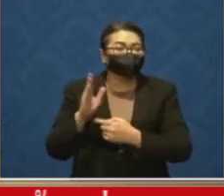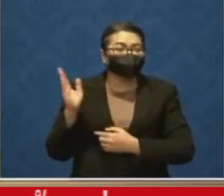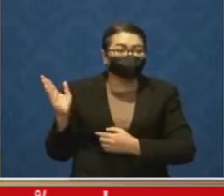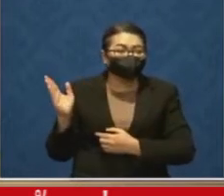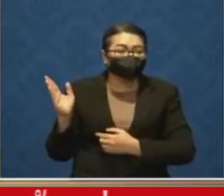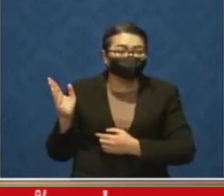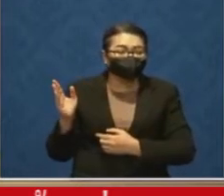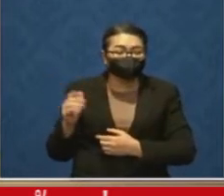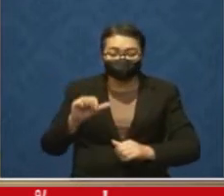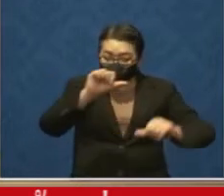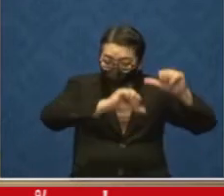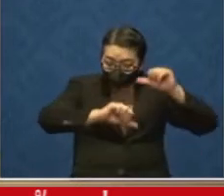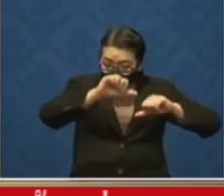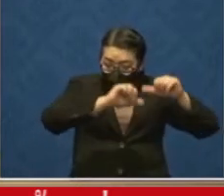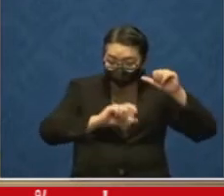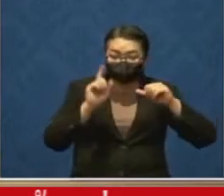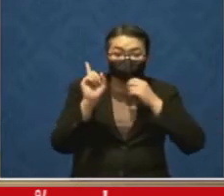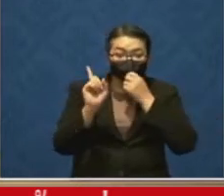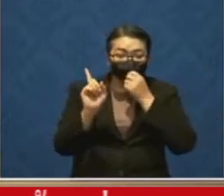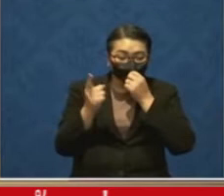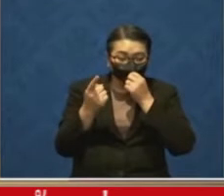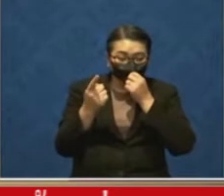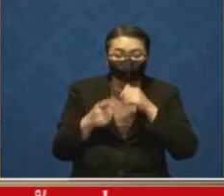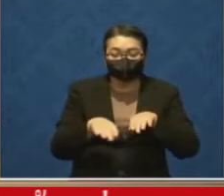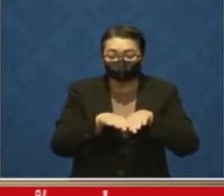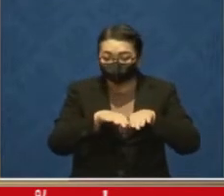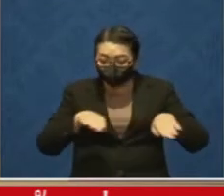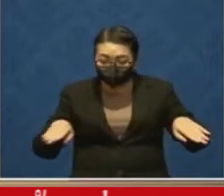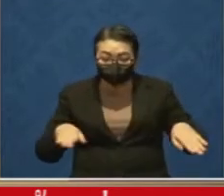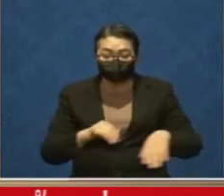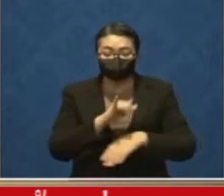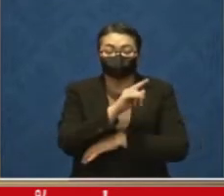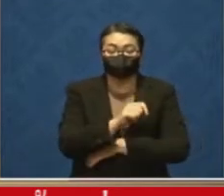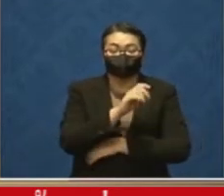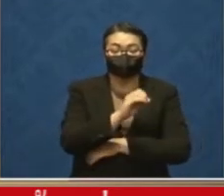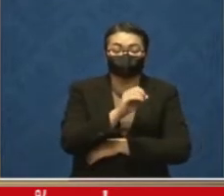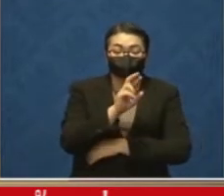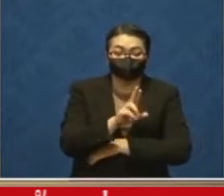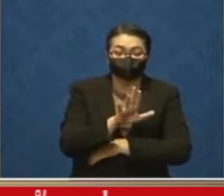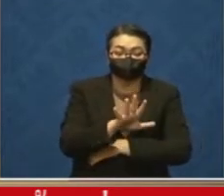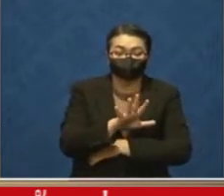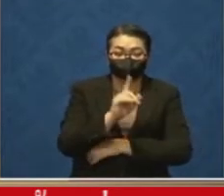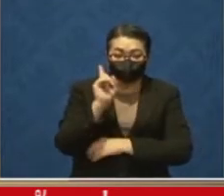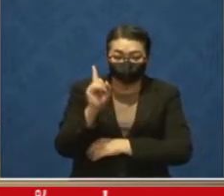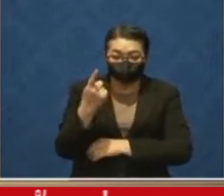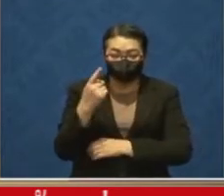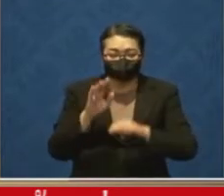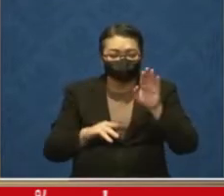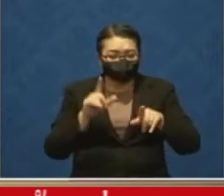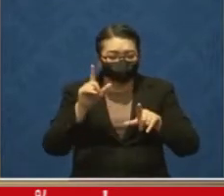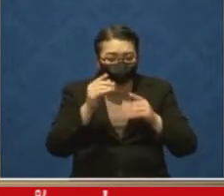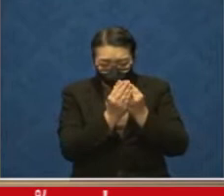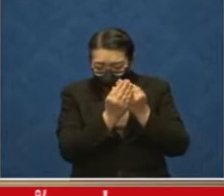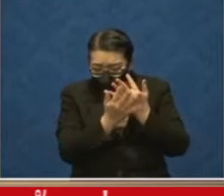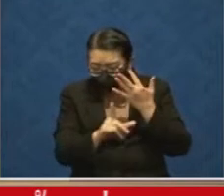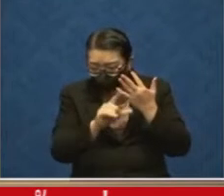สารมาครเกอรอัมัย เข้ามีการออกTORอี Ce Capt.ในTOR having 20